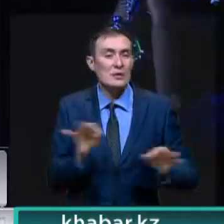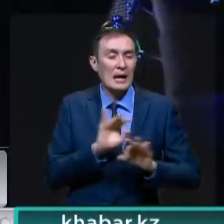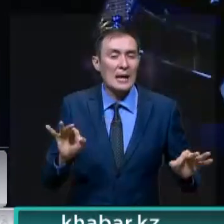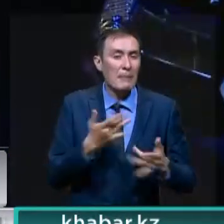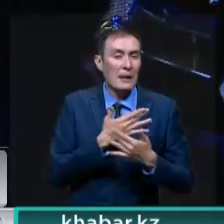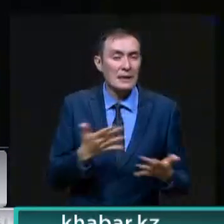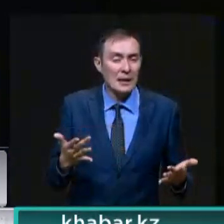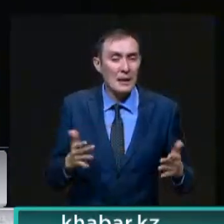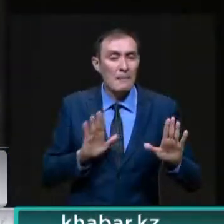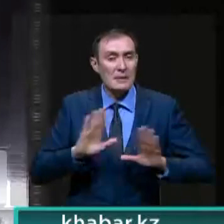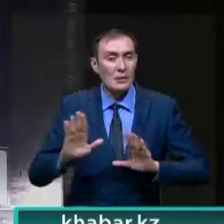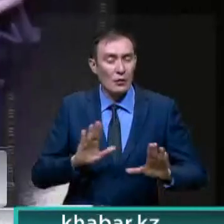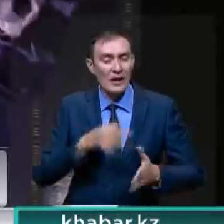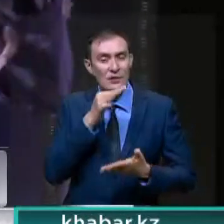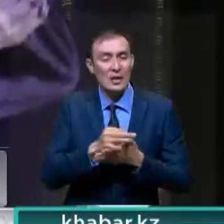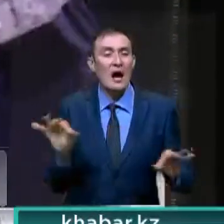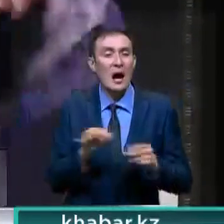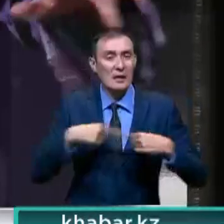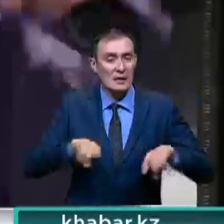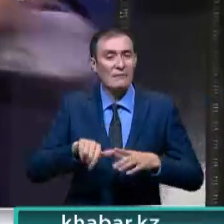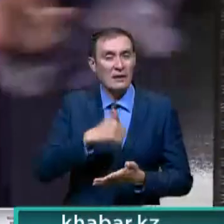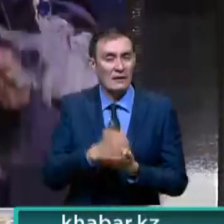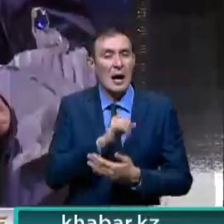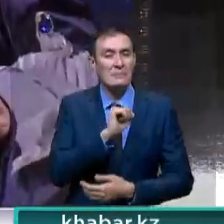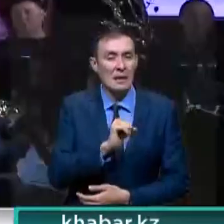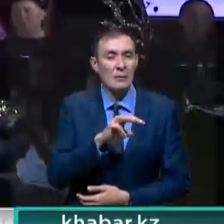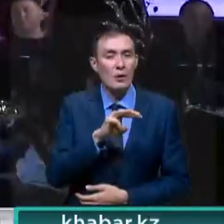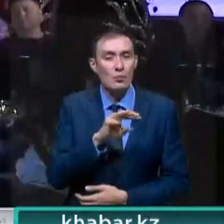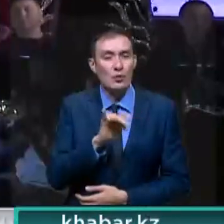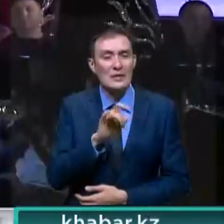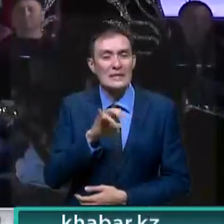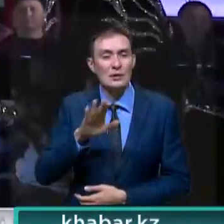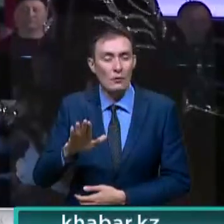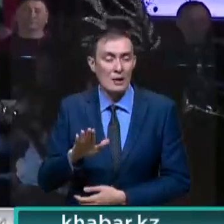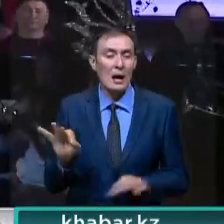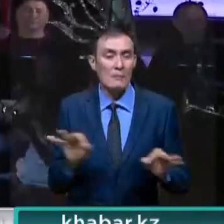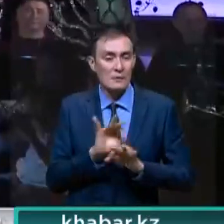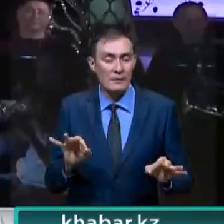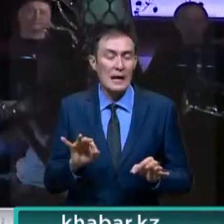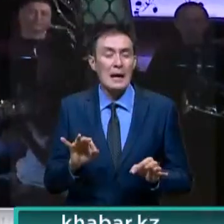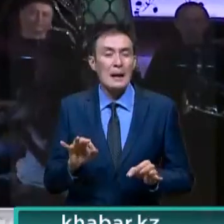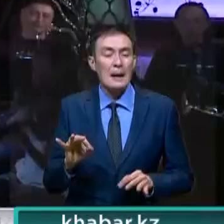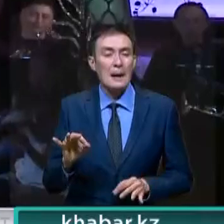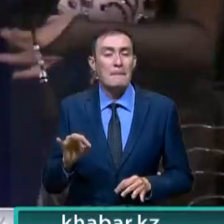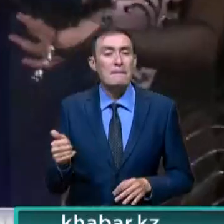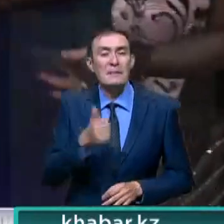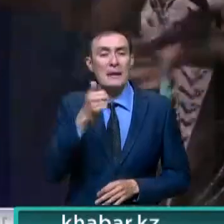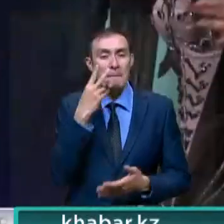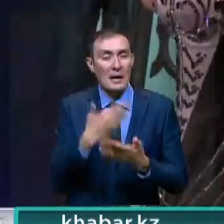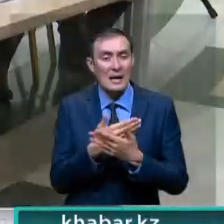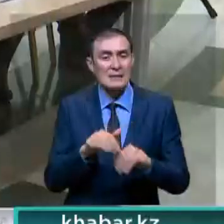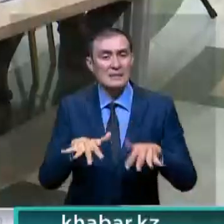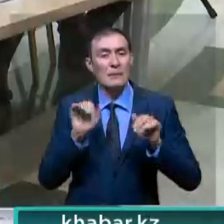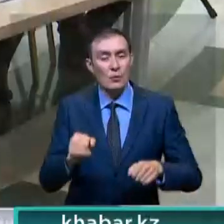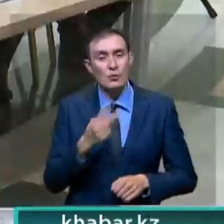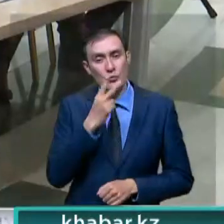палитры постановки отвечал оркестр во главе с Абзалом Мухиддином. Премьерным показом зрители